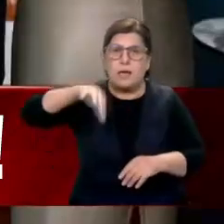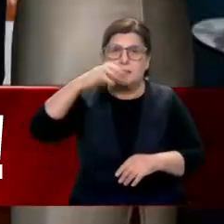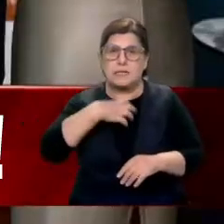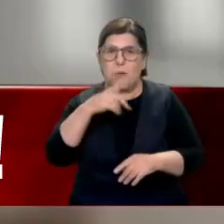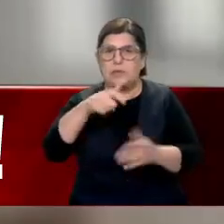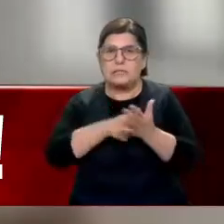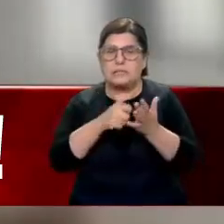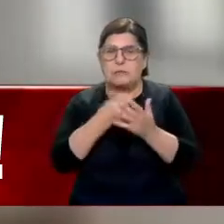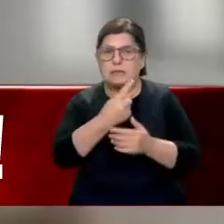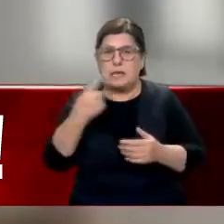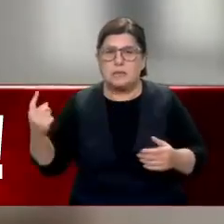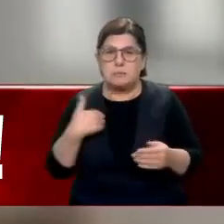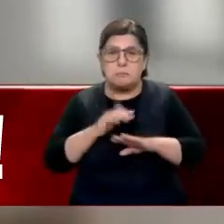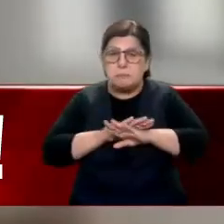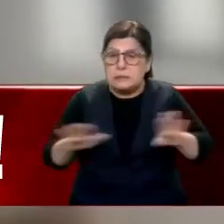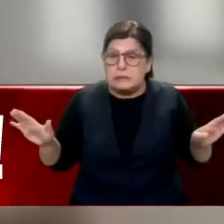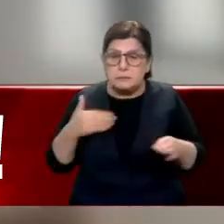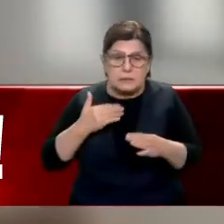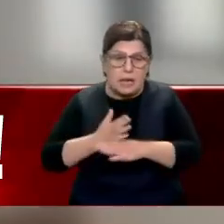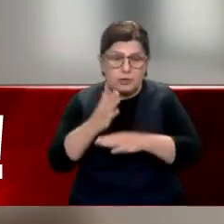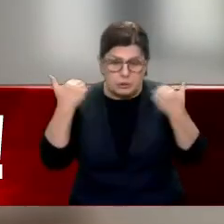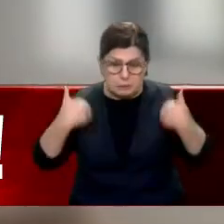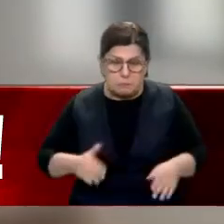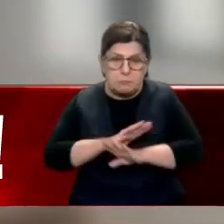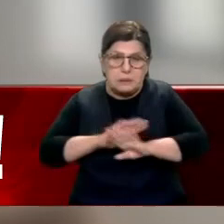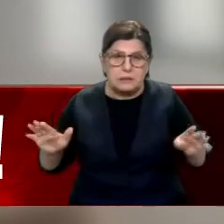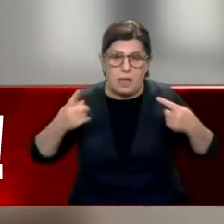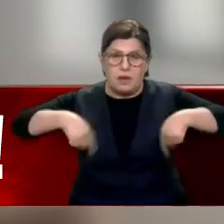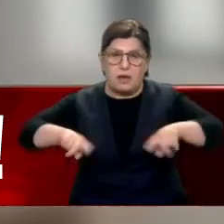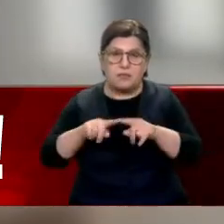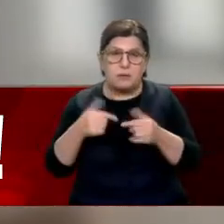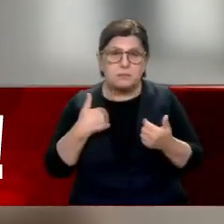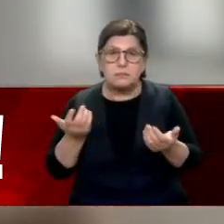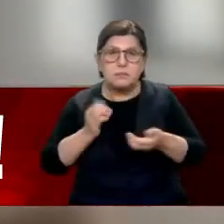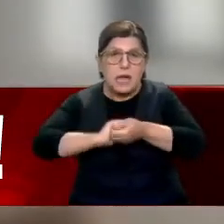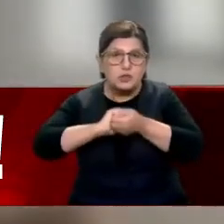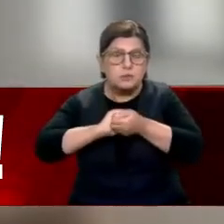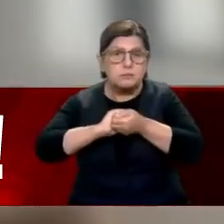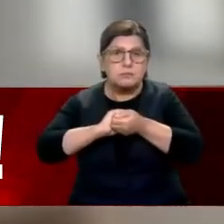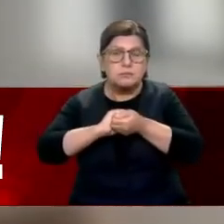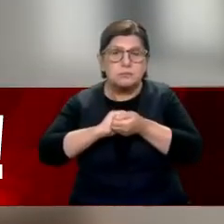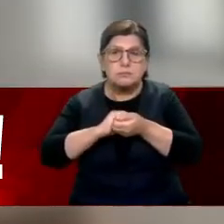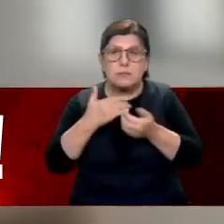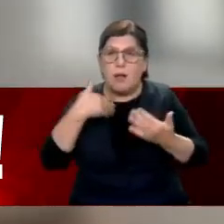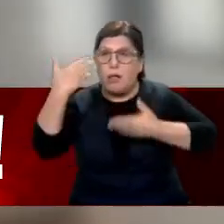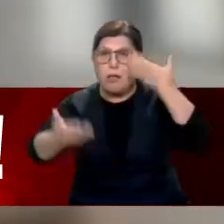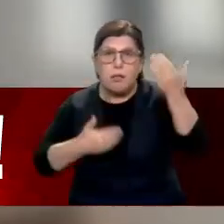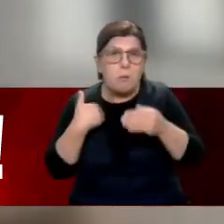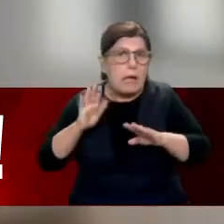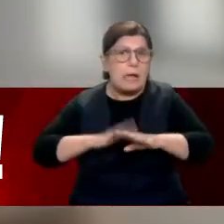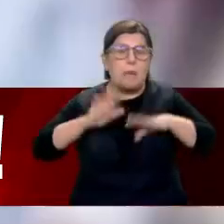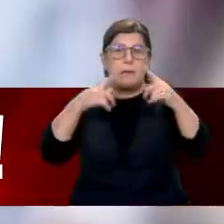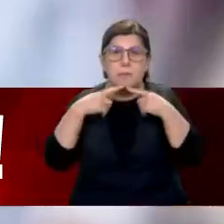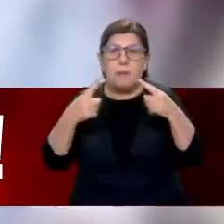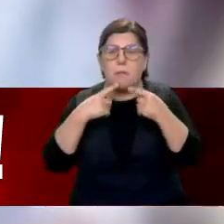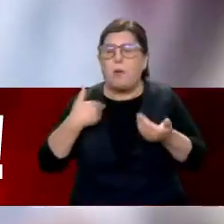o isimler. Bittim gerçekten ya. Etrafıma, eşime, dostuma ben yapmadım demekten